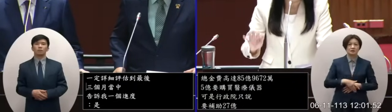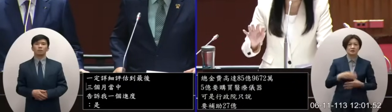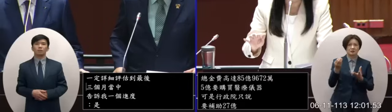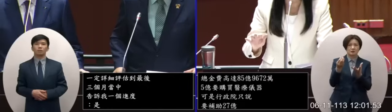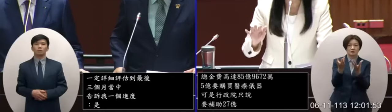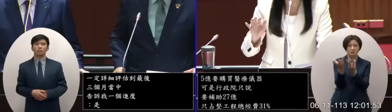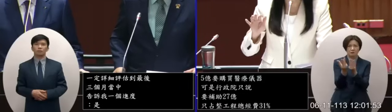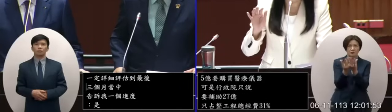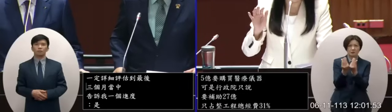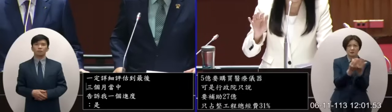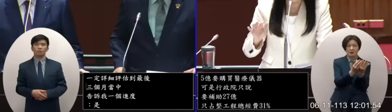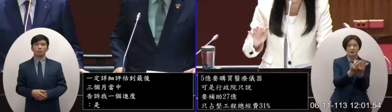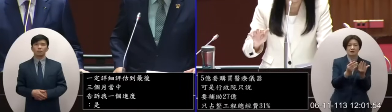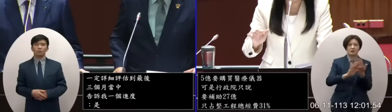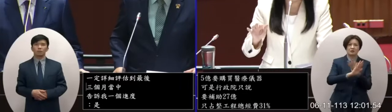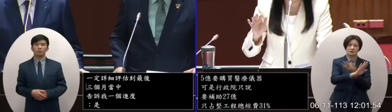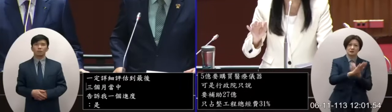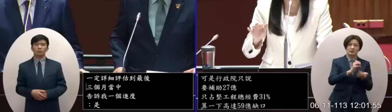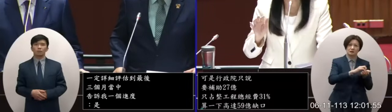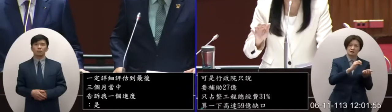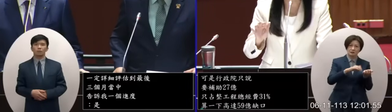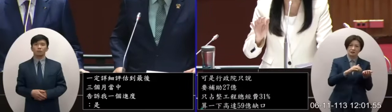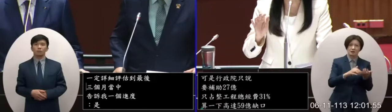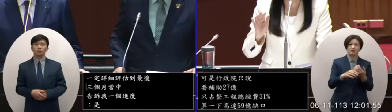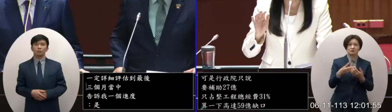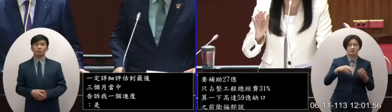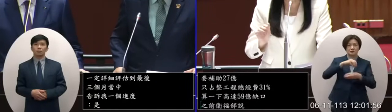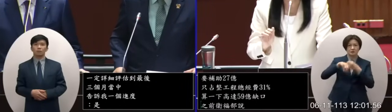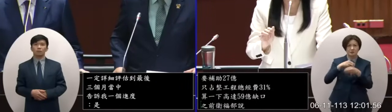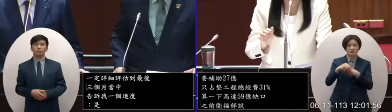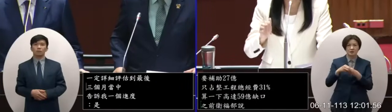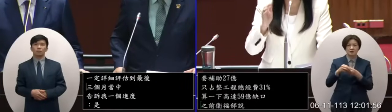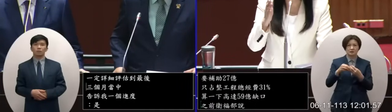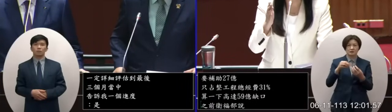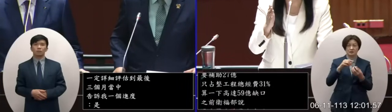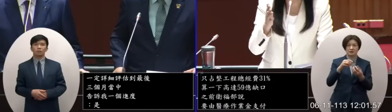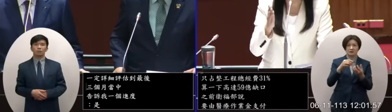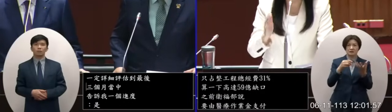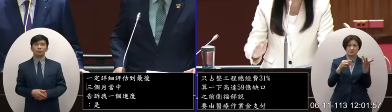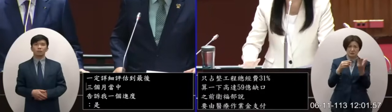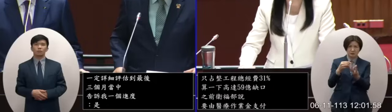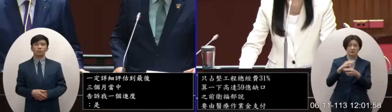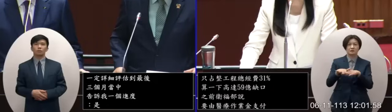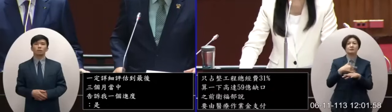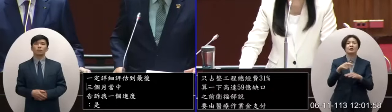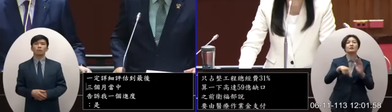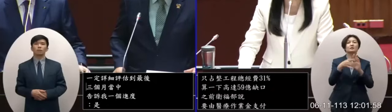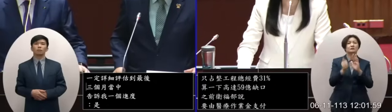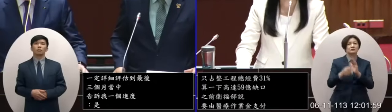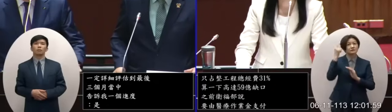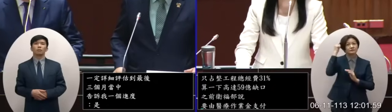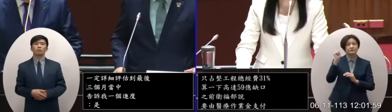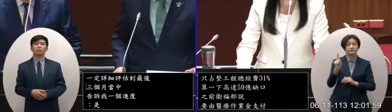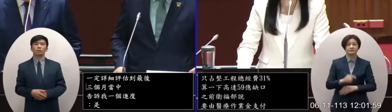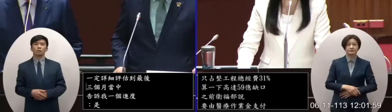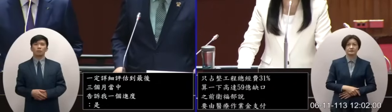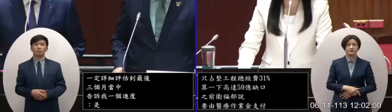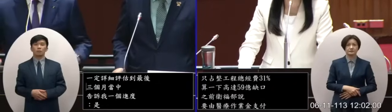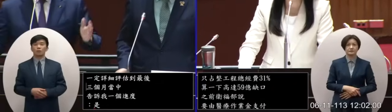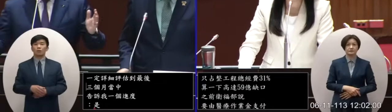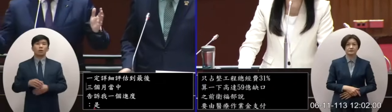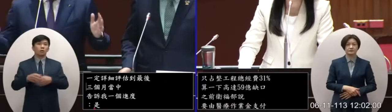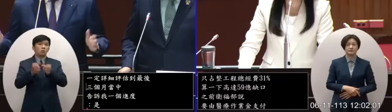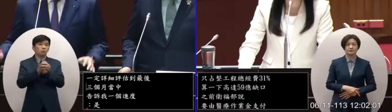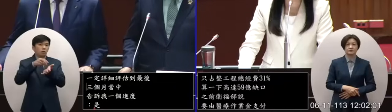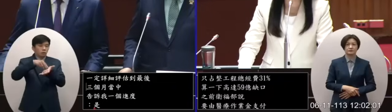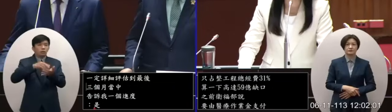到布桃各项其他医疗还有相关营运的这个费用哦，所以院长怎么看这件事？ 对布桃它